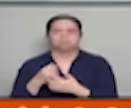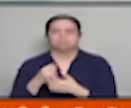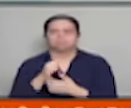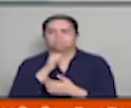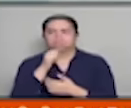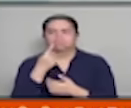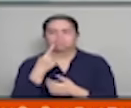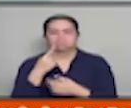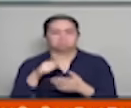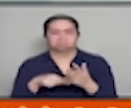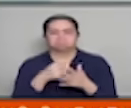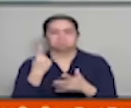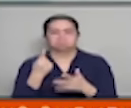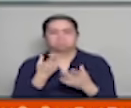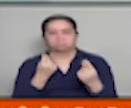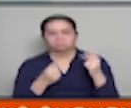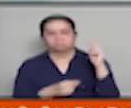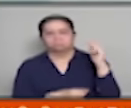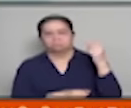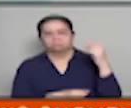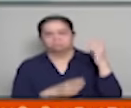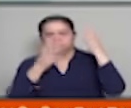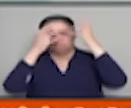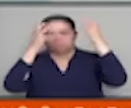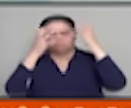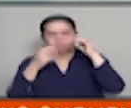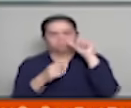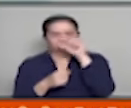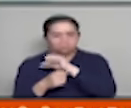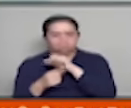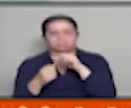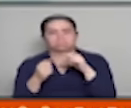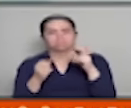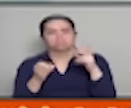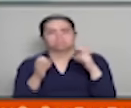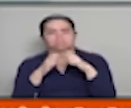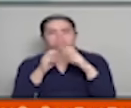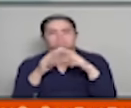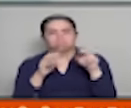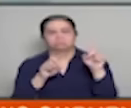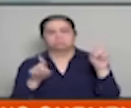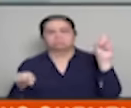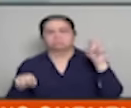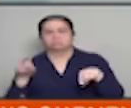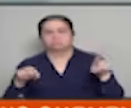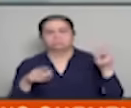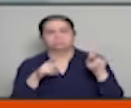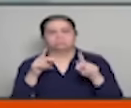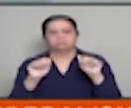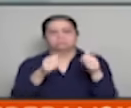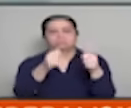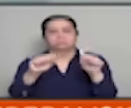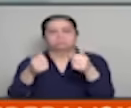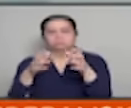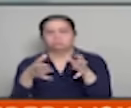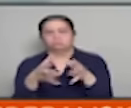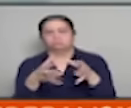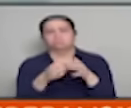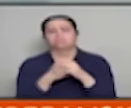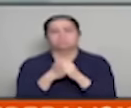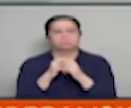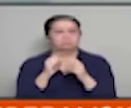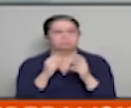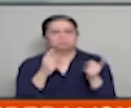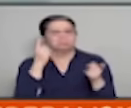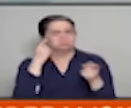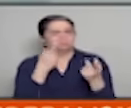lang daw po itong unang insidente na si Kagawad po nagwala nung paglasing, eh pati daw po yung iba niyang mga constituent, inahamon din niya ng gulo. So